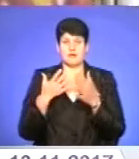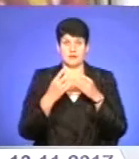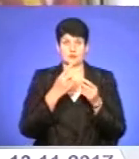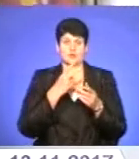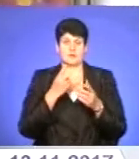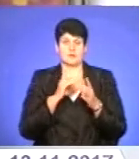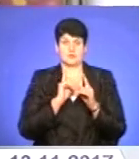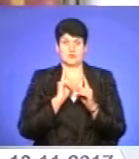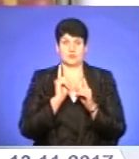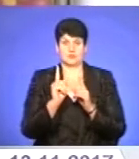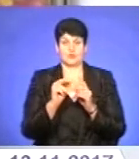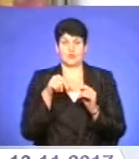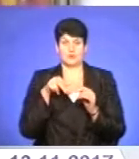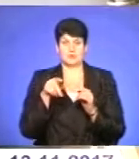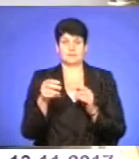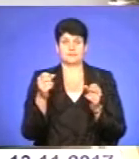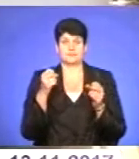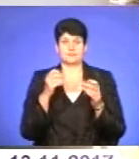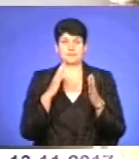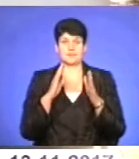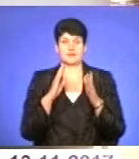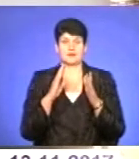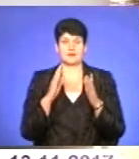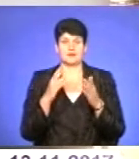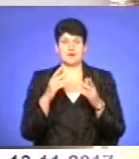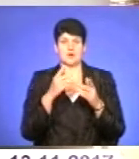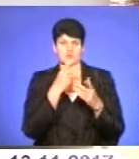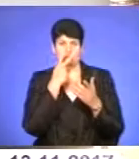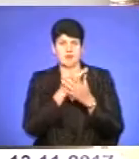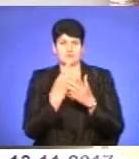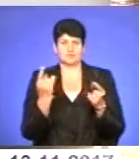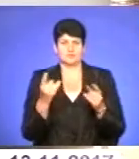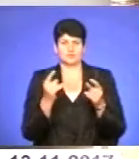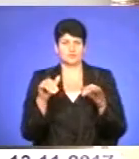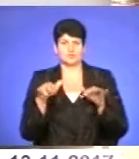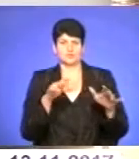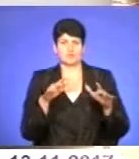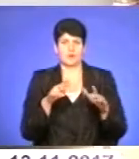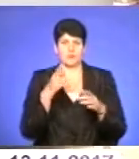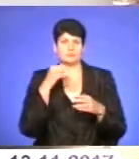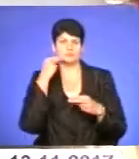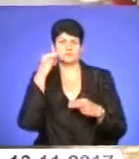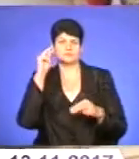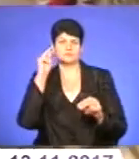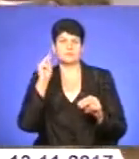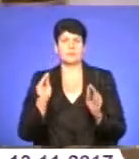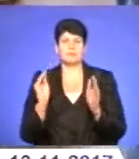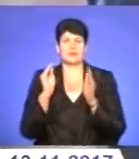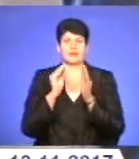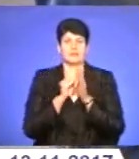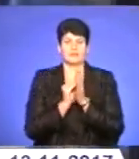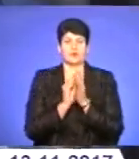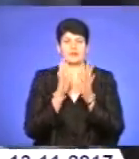повз картину рухати спеціальною решіткою, зображення наче оживає. Згодом Шупляк удосконалив свої вироби. Прикріпив решітку до